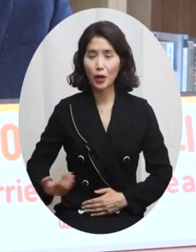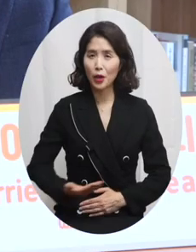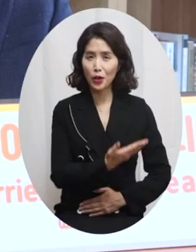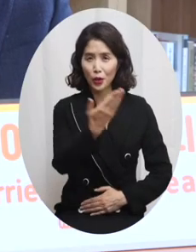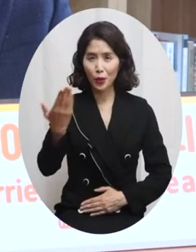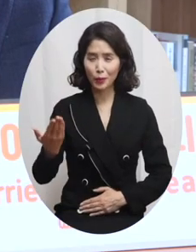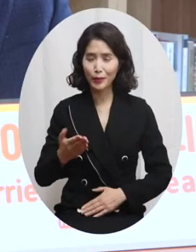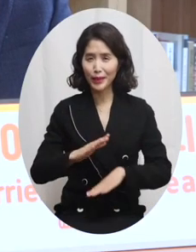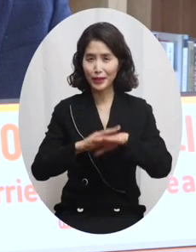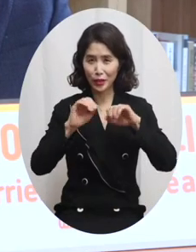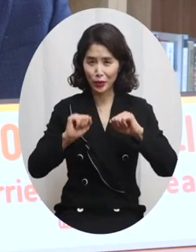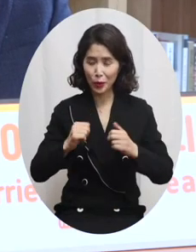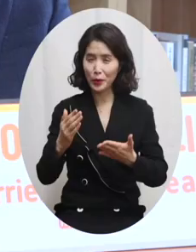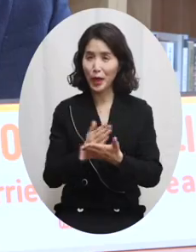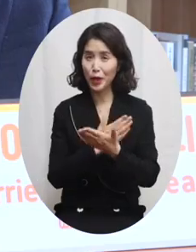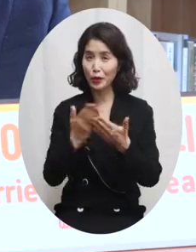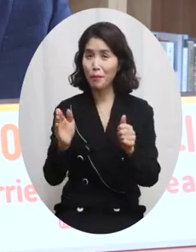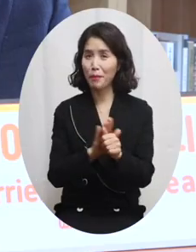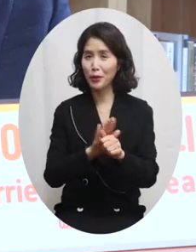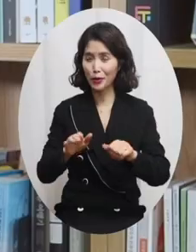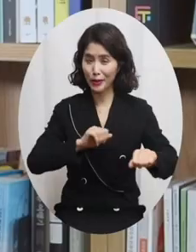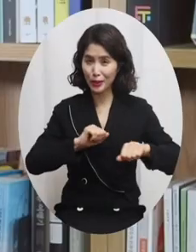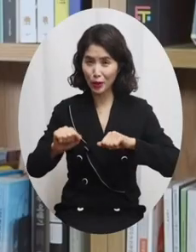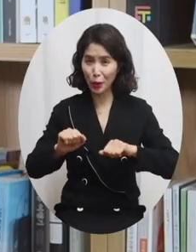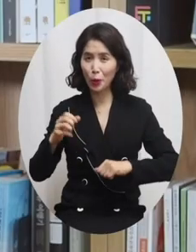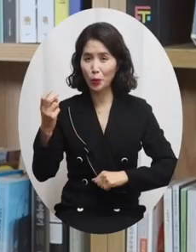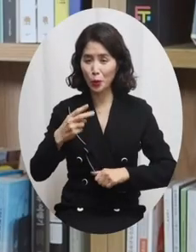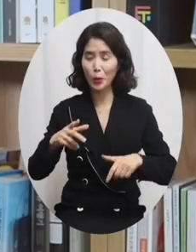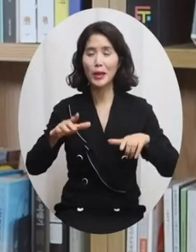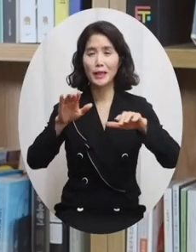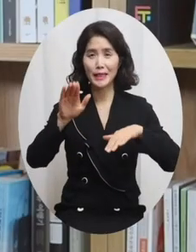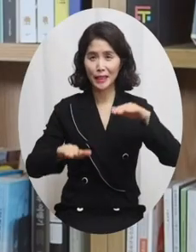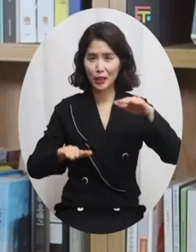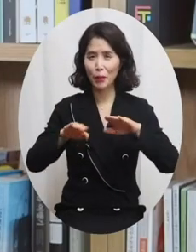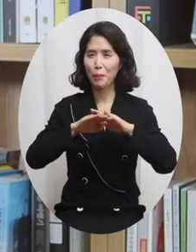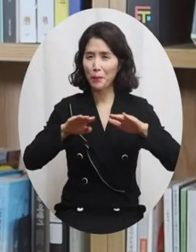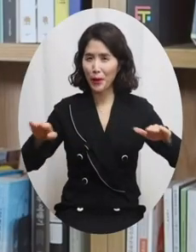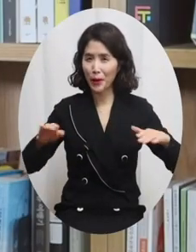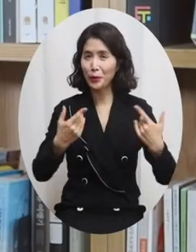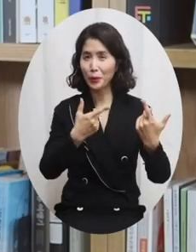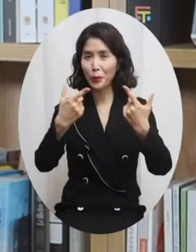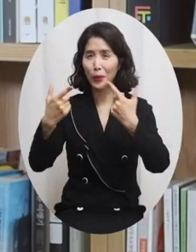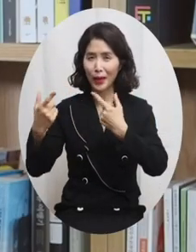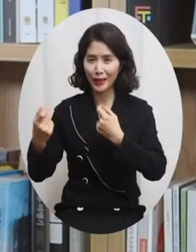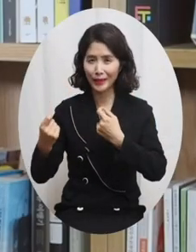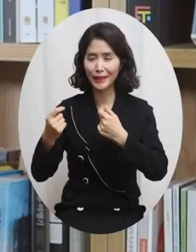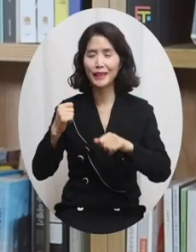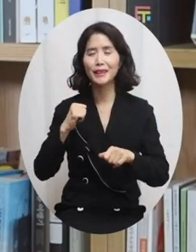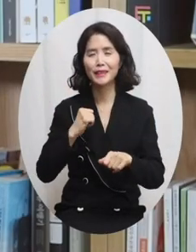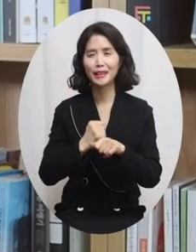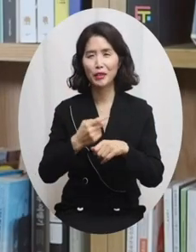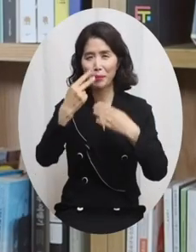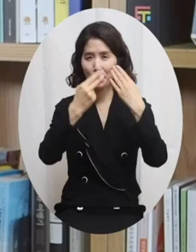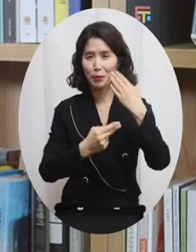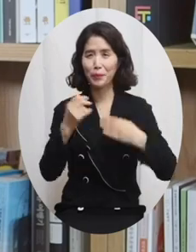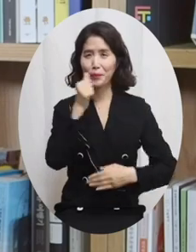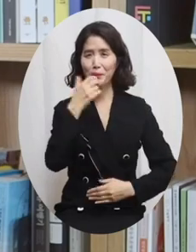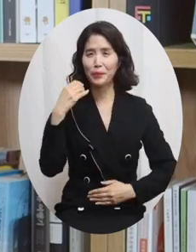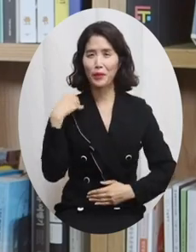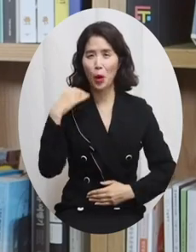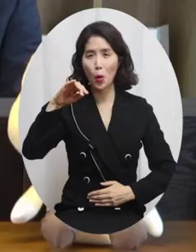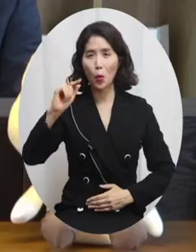시청자 여러분 안녕하십니까? 나눔과 배려를 실천하고 계층간 벽을 허무는 프로그램 배리어 프리 코리아 진행을